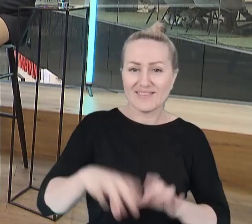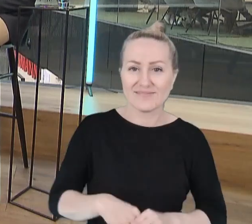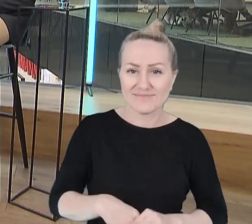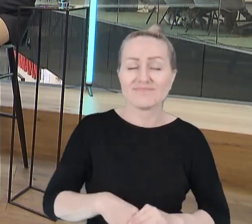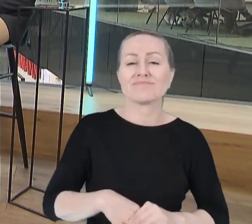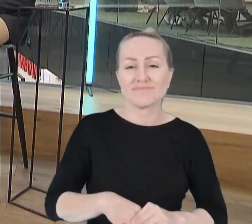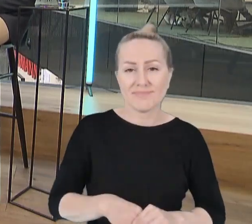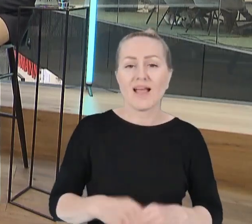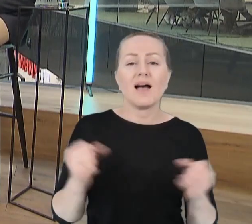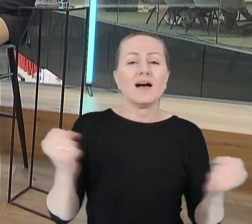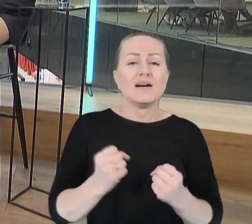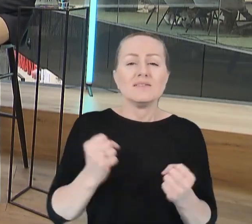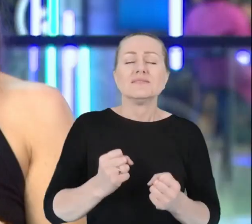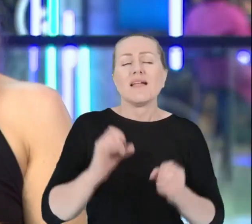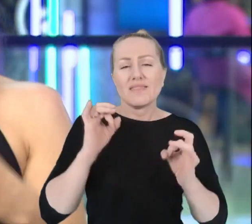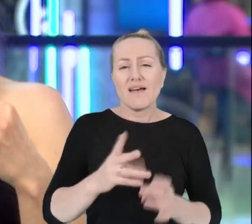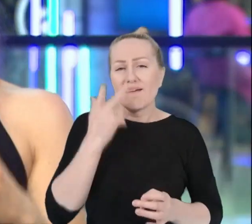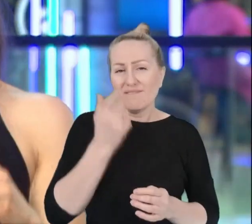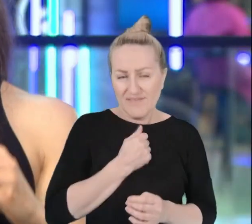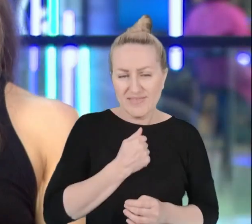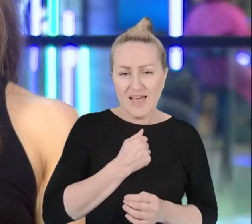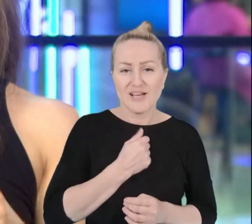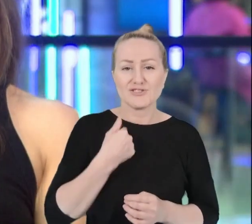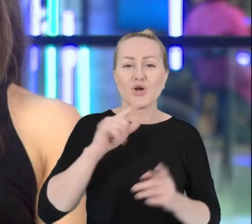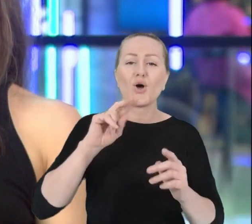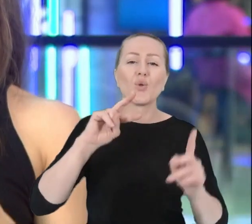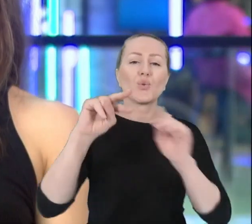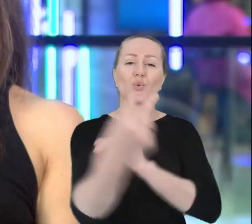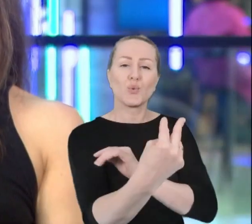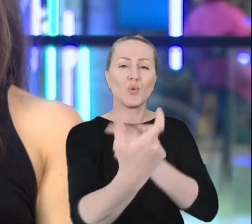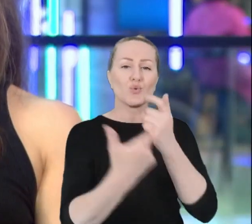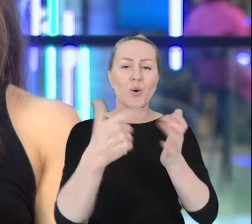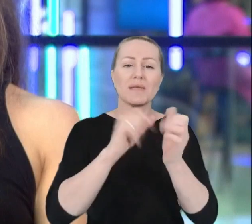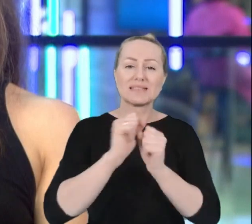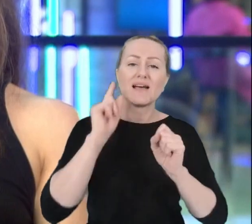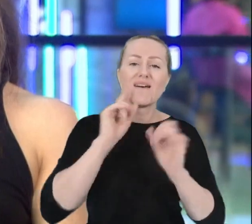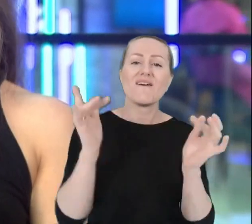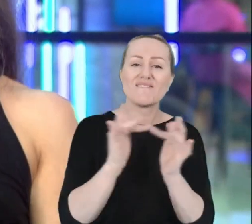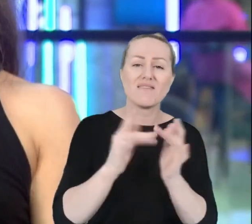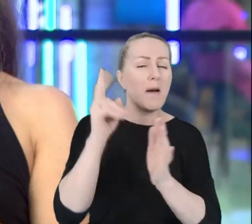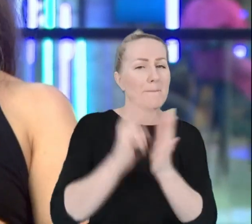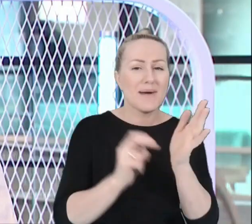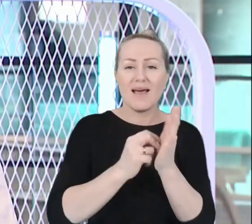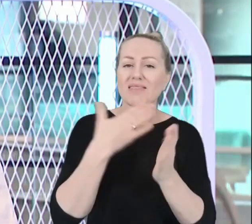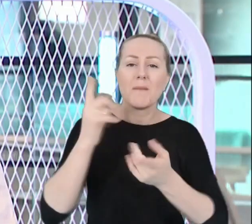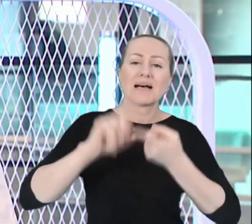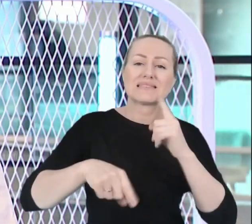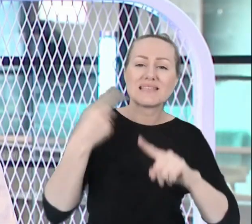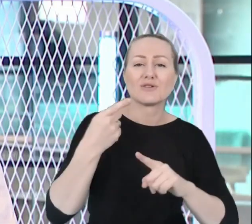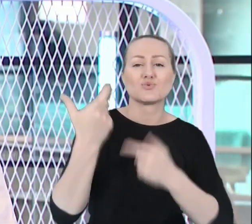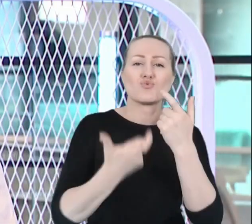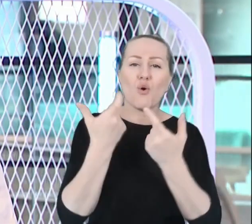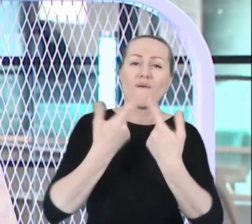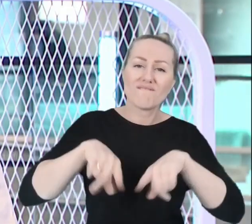brak... Podejdę do tego drugiej strony, że faktycznie brak poczucia sensu wykonywanej pracy jest bardzo wysoko